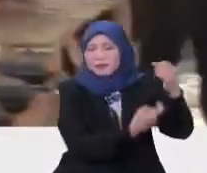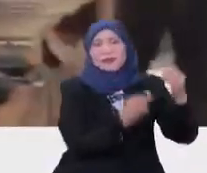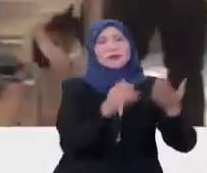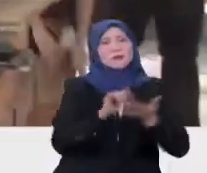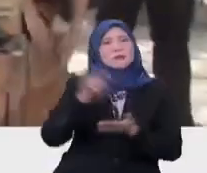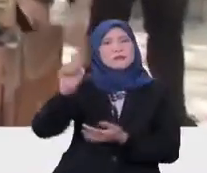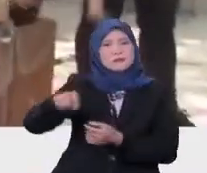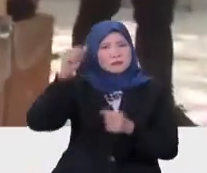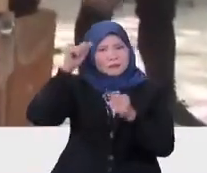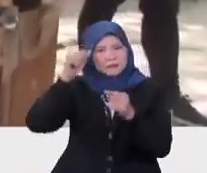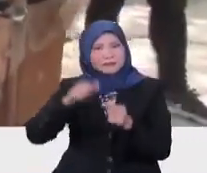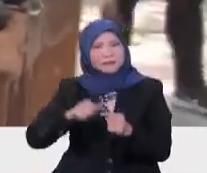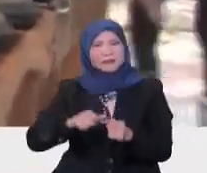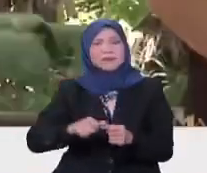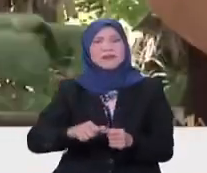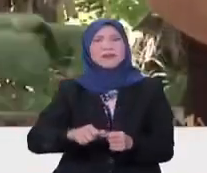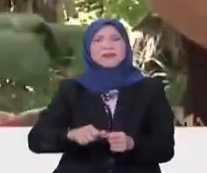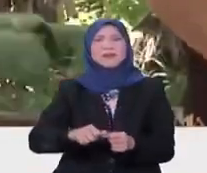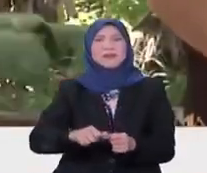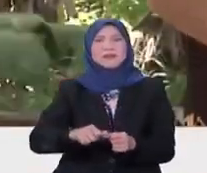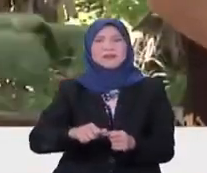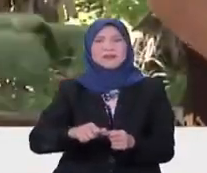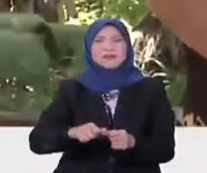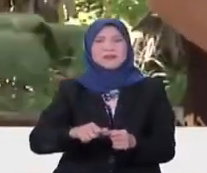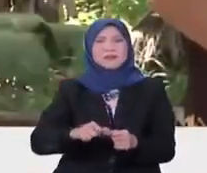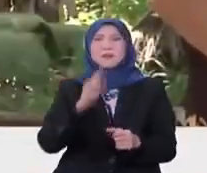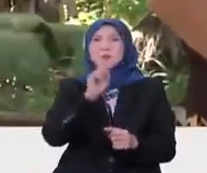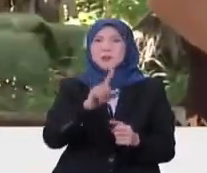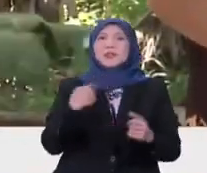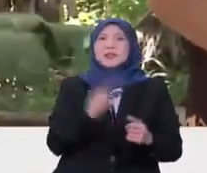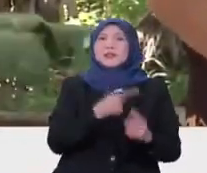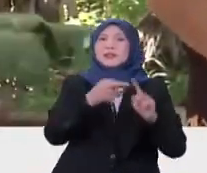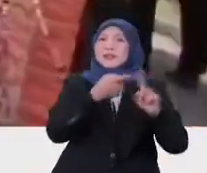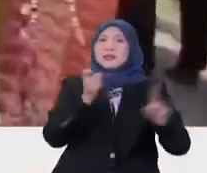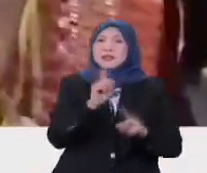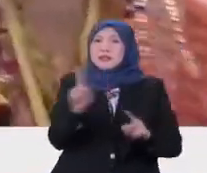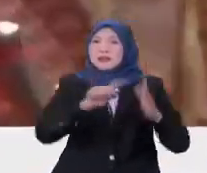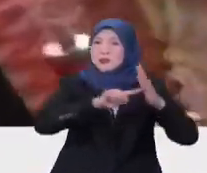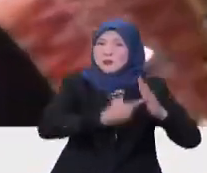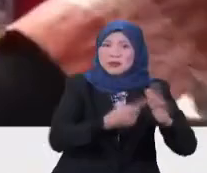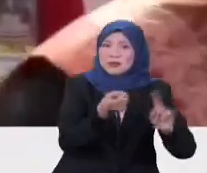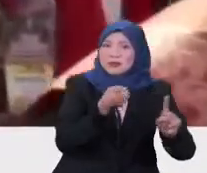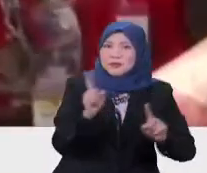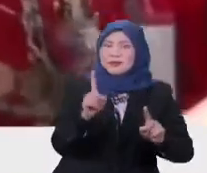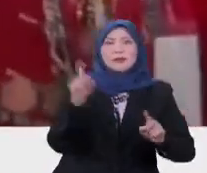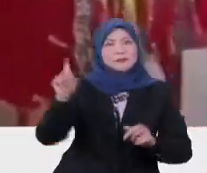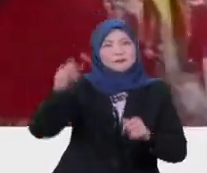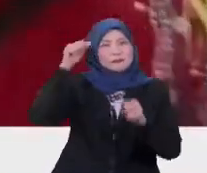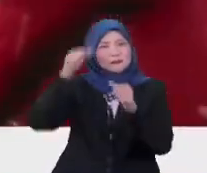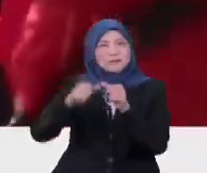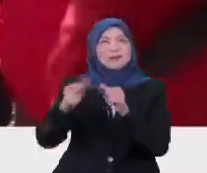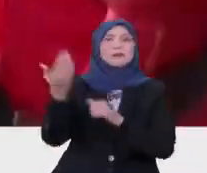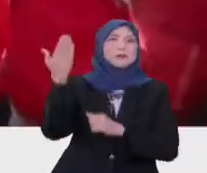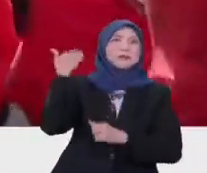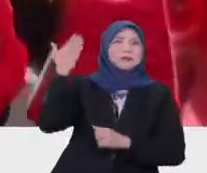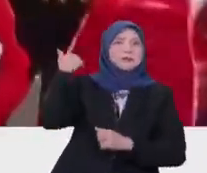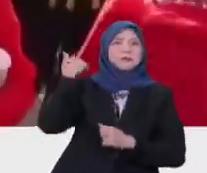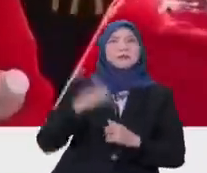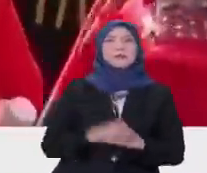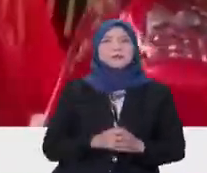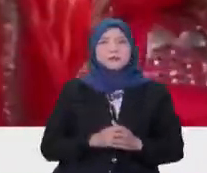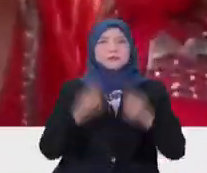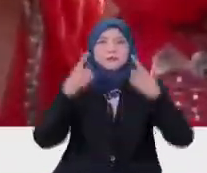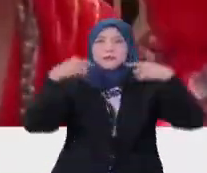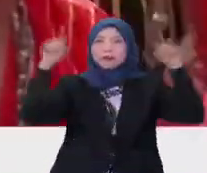memperingati kita ini asal-usul kita dari mana. Penglibatan semua pihak diperlukan dalam